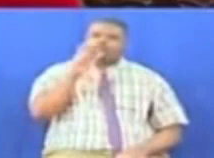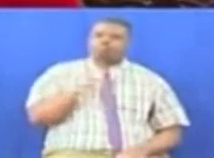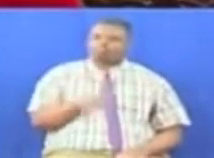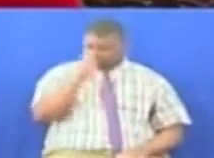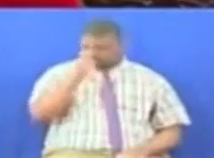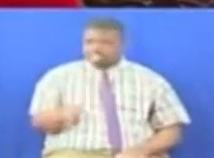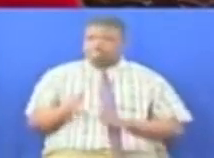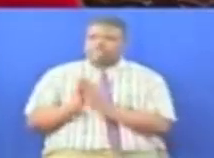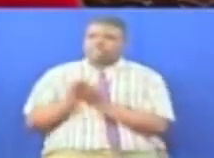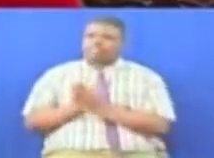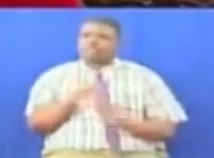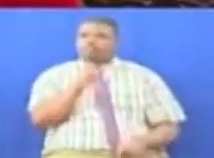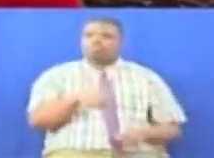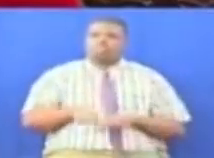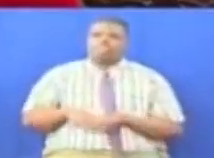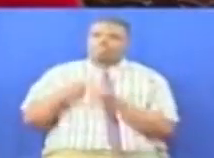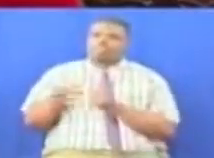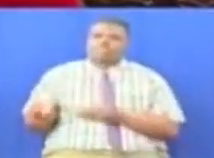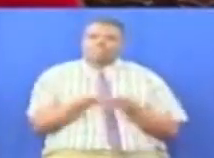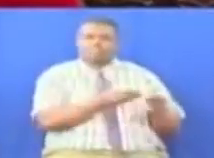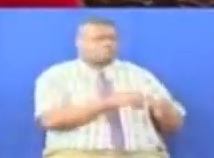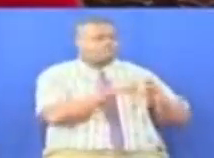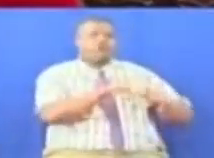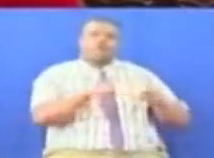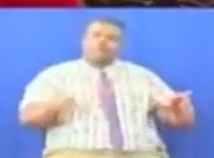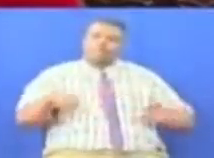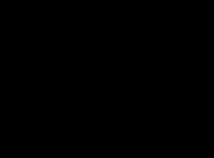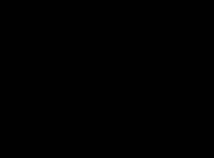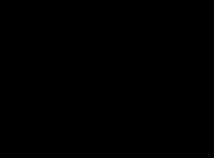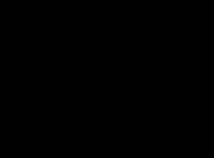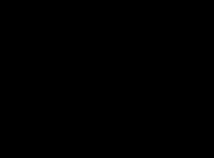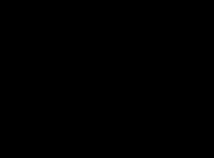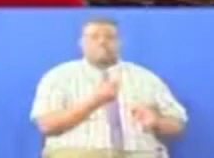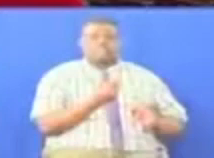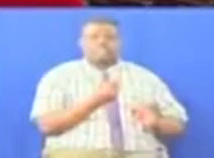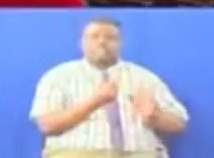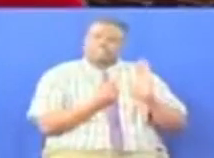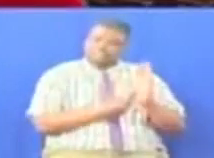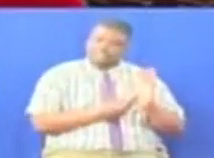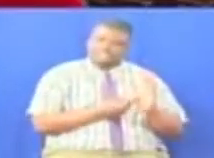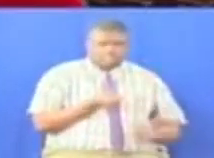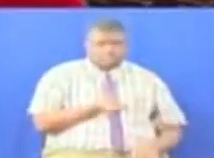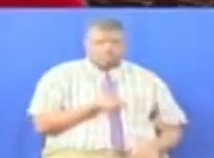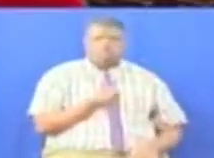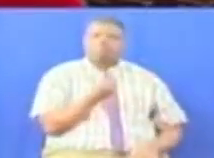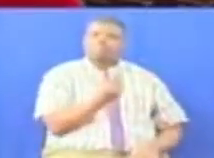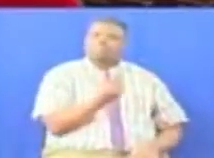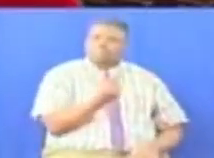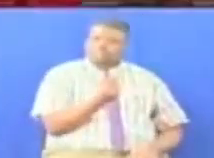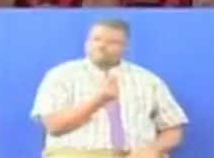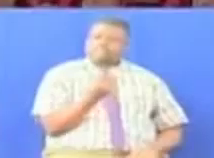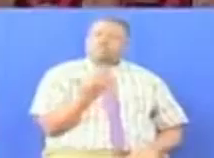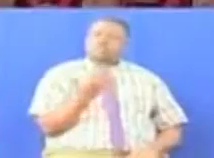katiba, na wale wavunjifu wa katiba wanaweza kupelekwa mbele ya mahakama chini ya ibara 27 ibara ndogo ya pili na 64 ibara ndogo ya tano ya